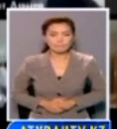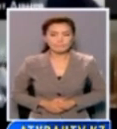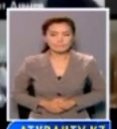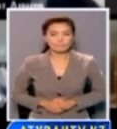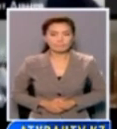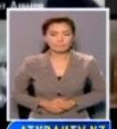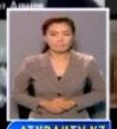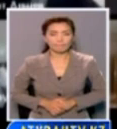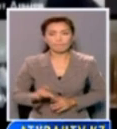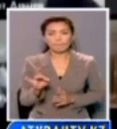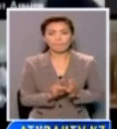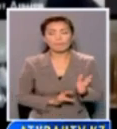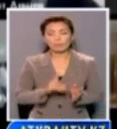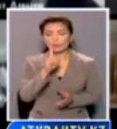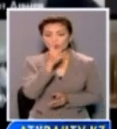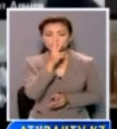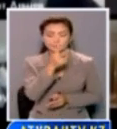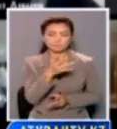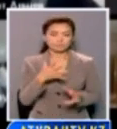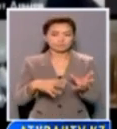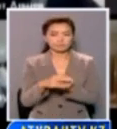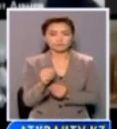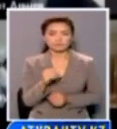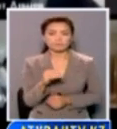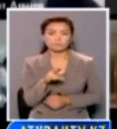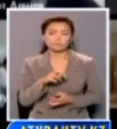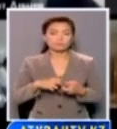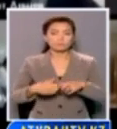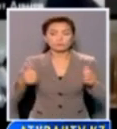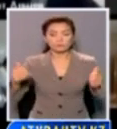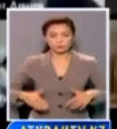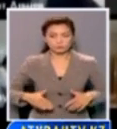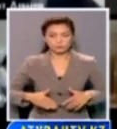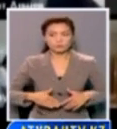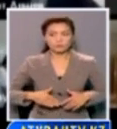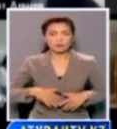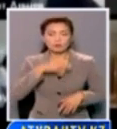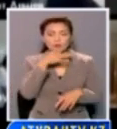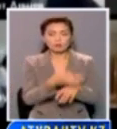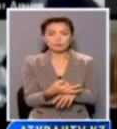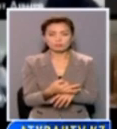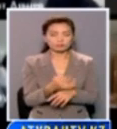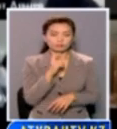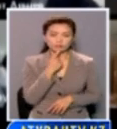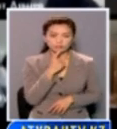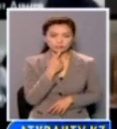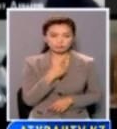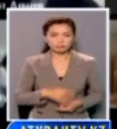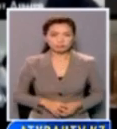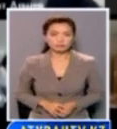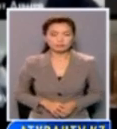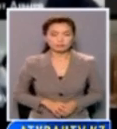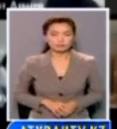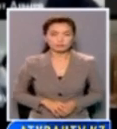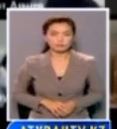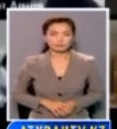арада 1-2 жылдың ішінде бүкіл Атыраудың мәселелері шешіледі деп ешкім айта алмайды, мен де айта алмаймын. Неге десеңіз,